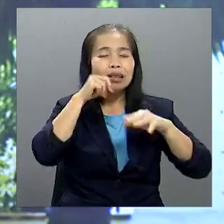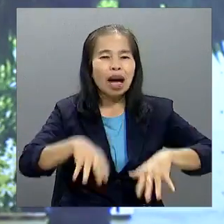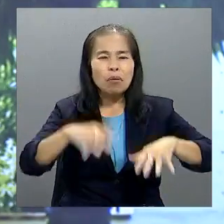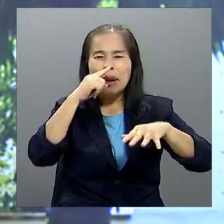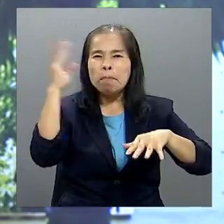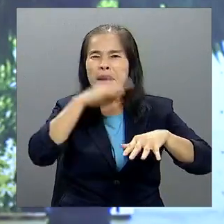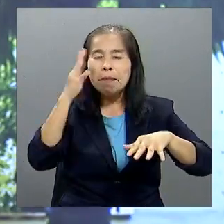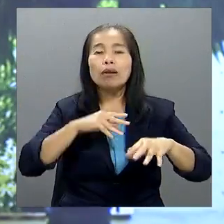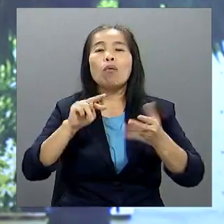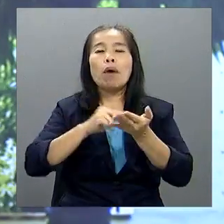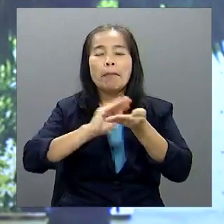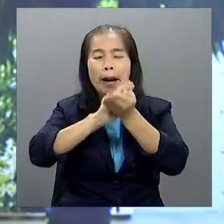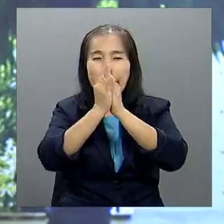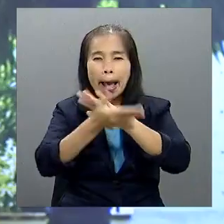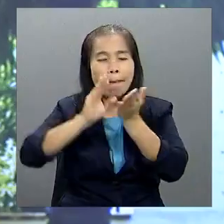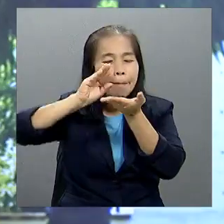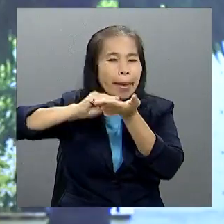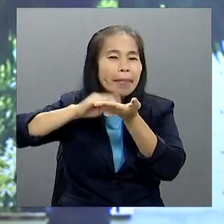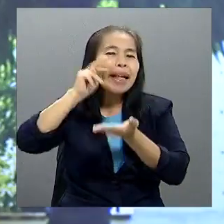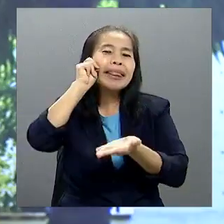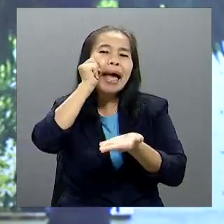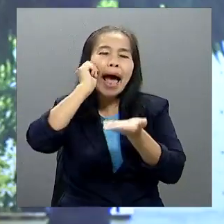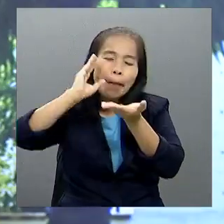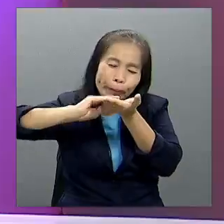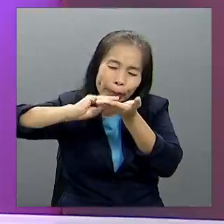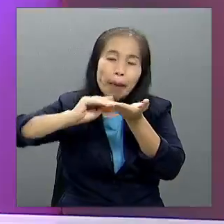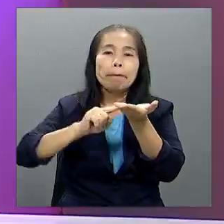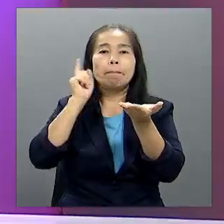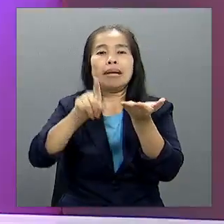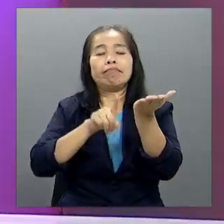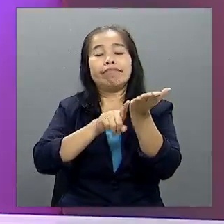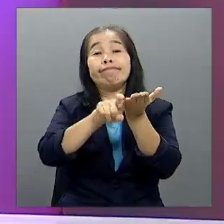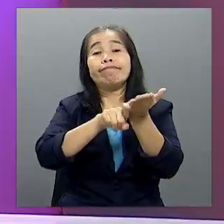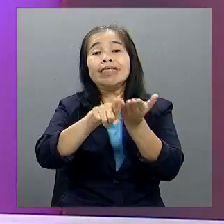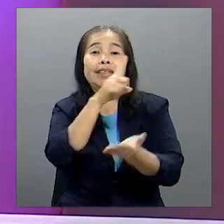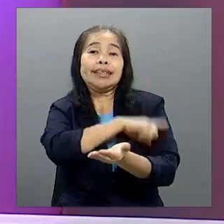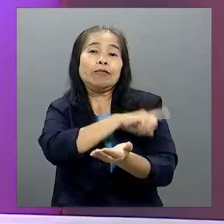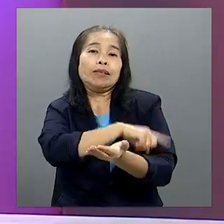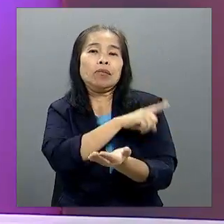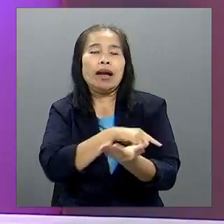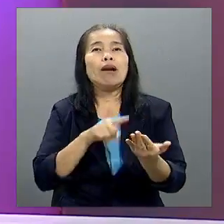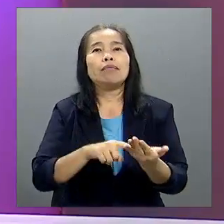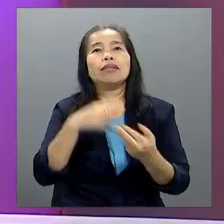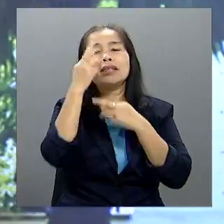ที่ชื้นนะคะเพราะงั้นคือถ้าสมมติว่าเรา ทำให้ตัดวงจรมืดชื้นไปมันก็จะไม่มา